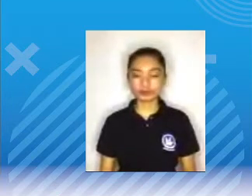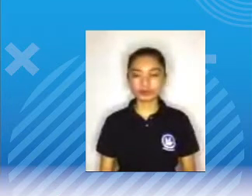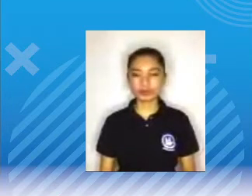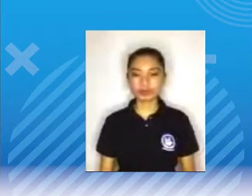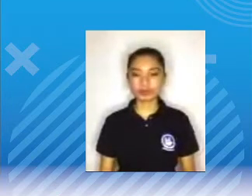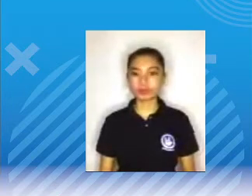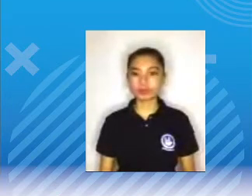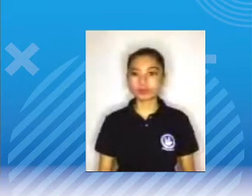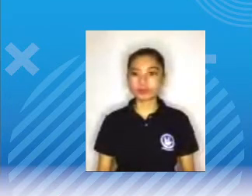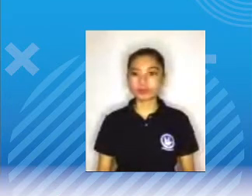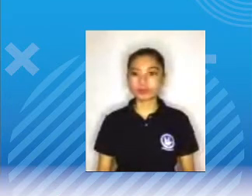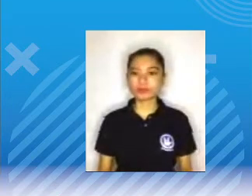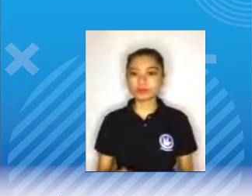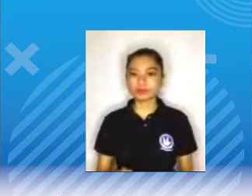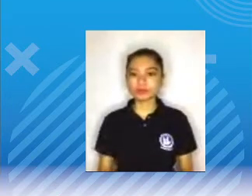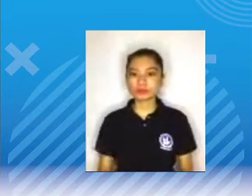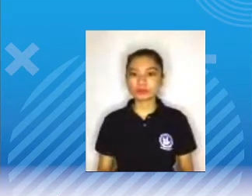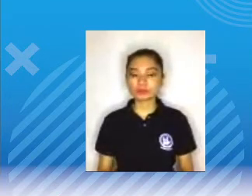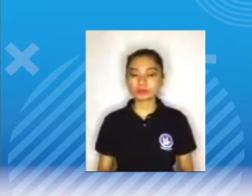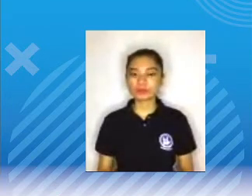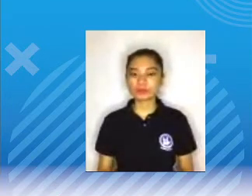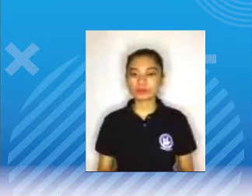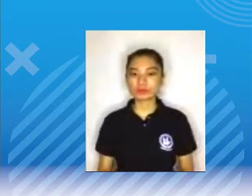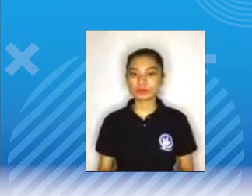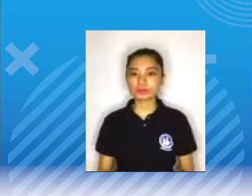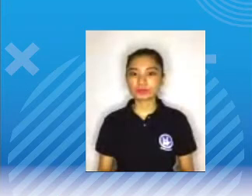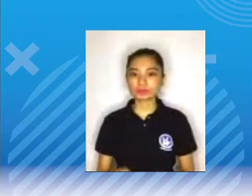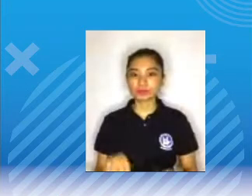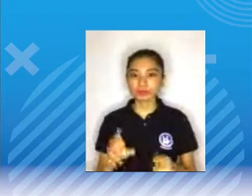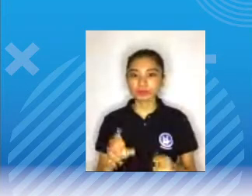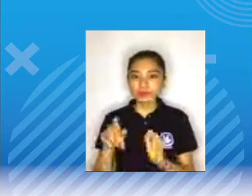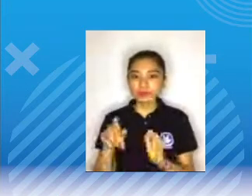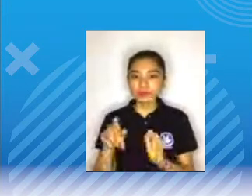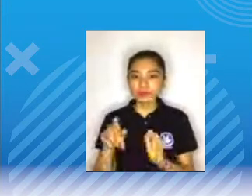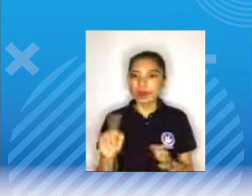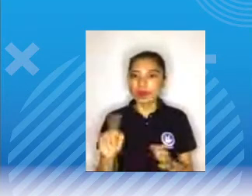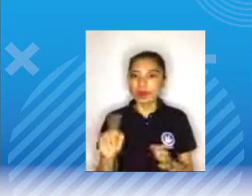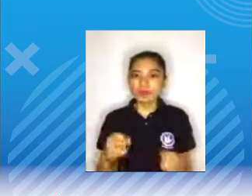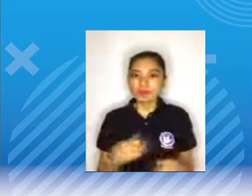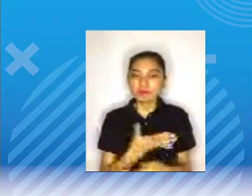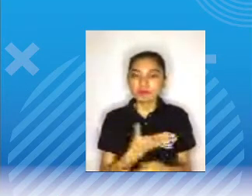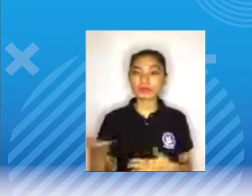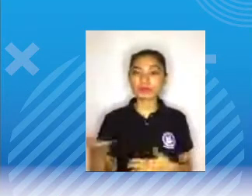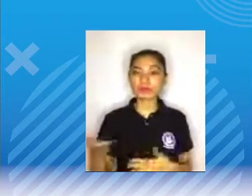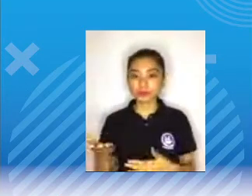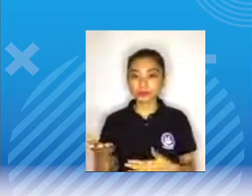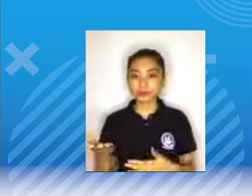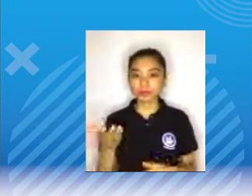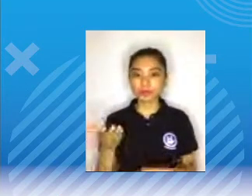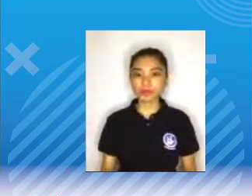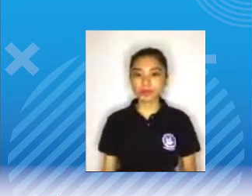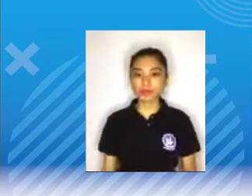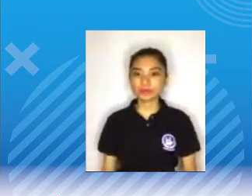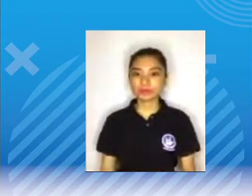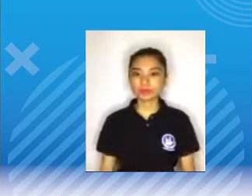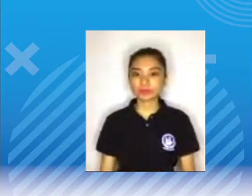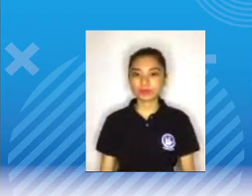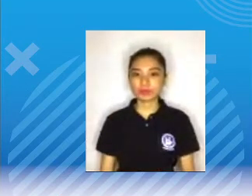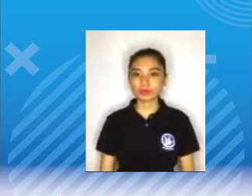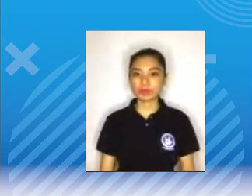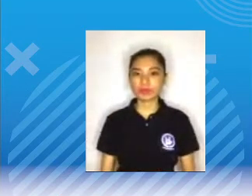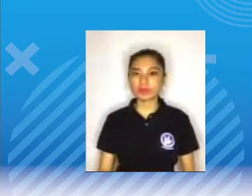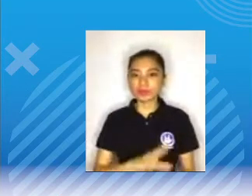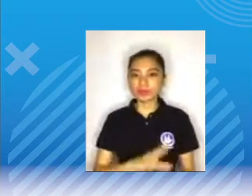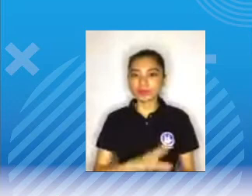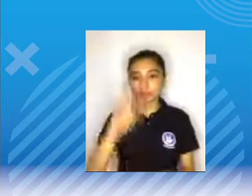bilang magulang man, guro o mag-aaral tungkol sa ating